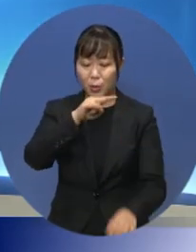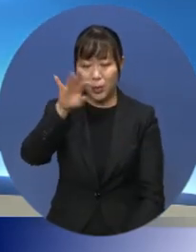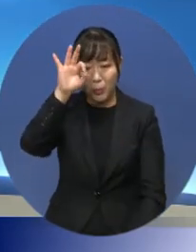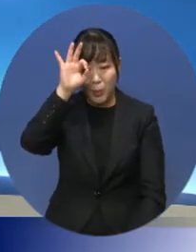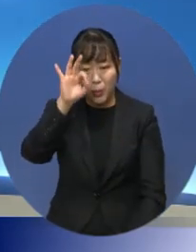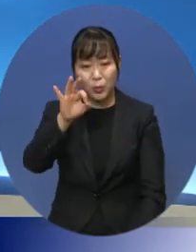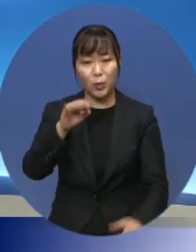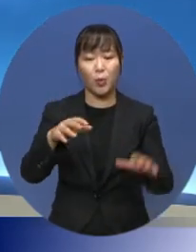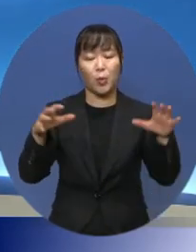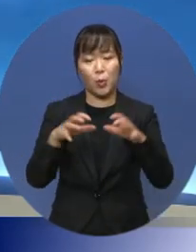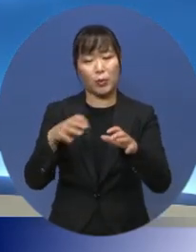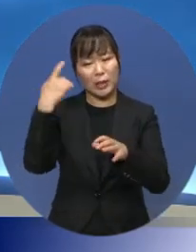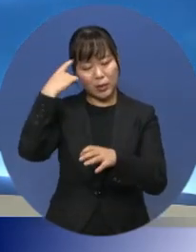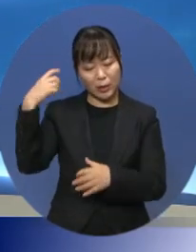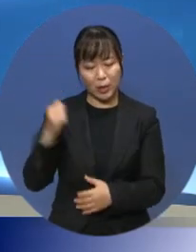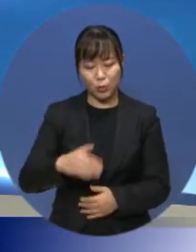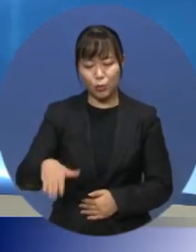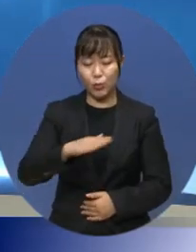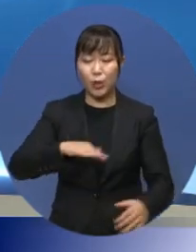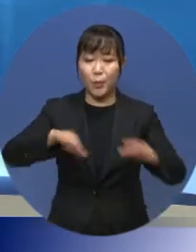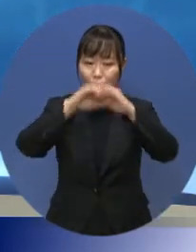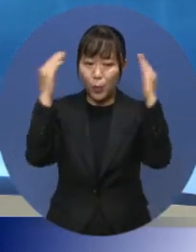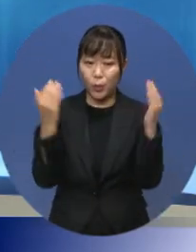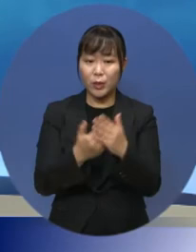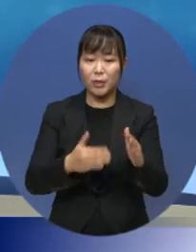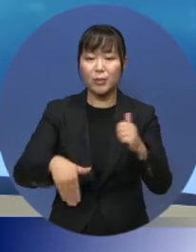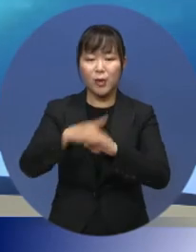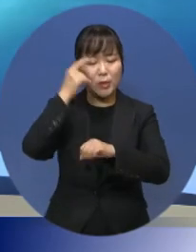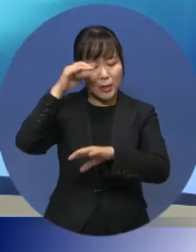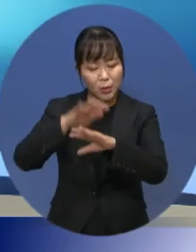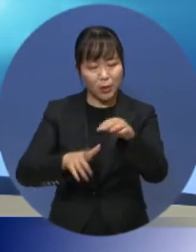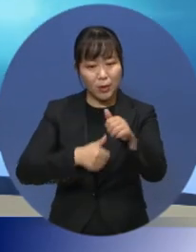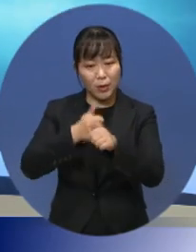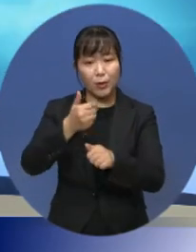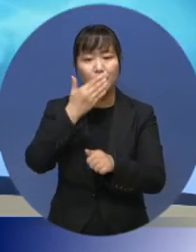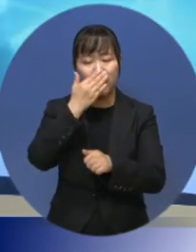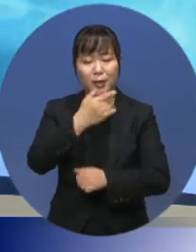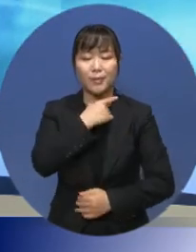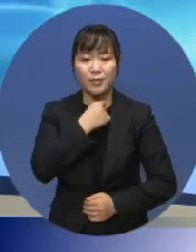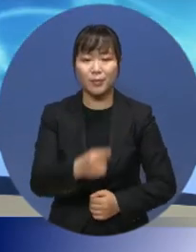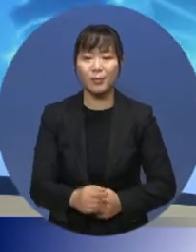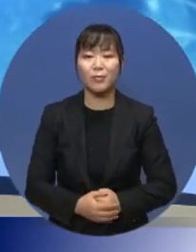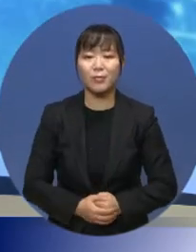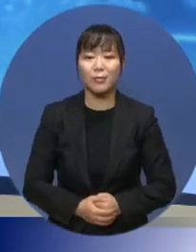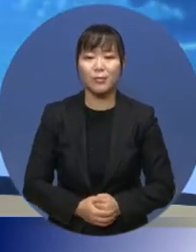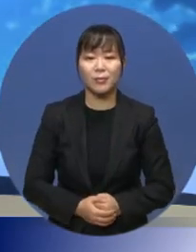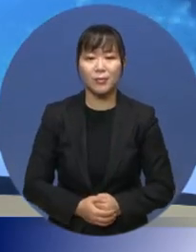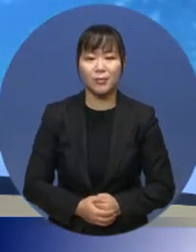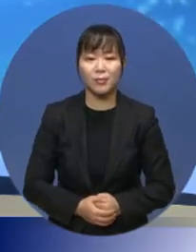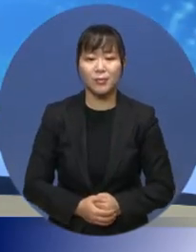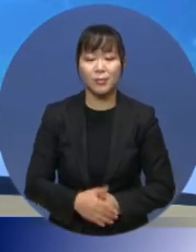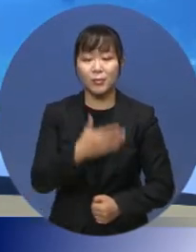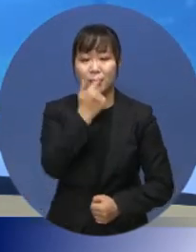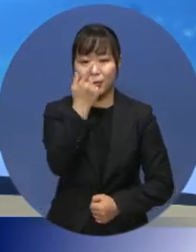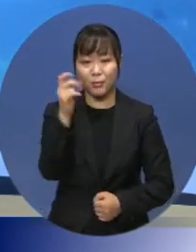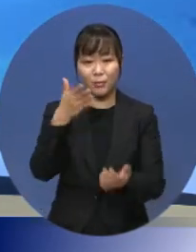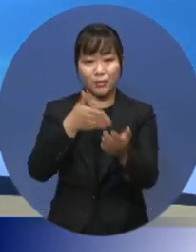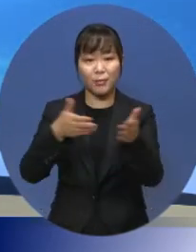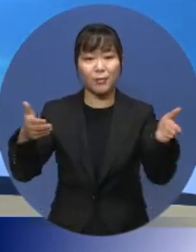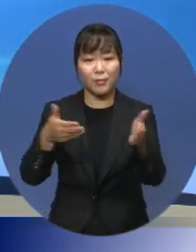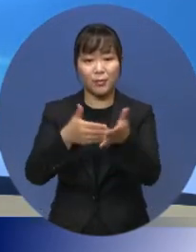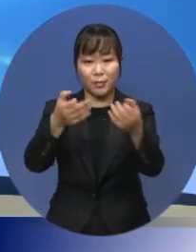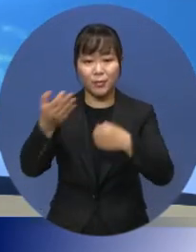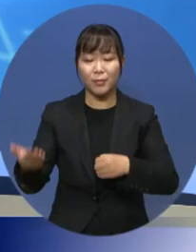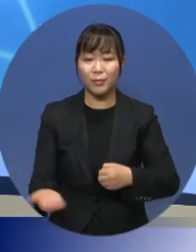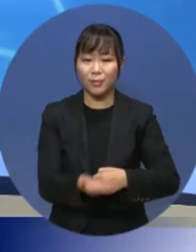살피는 공동체 정신으로 우리 모두 이 시기를 지혜롭게 이겨낼 수 있기를 소망합니다. 이상 복지TV 뉴스를